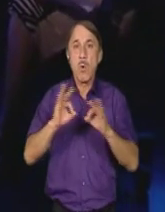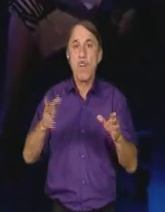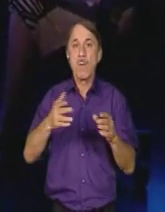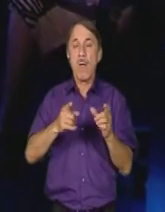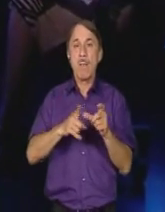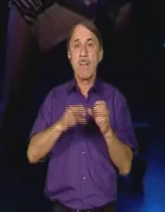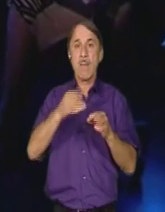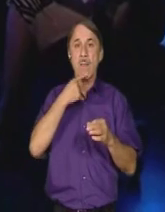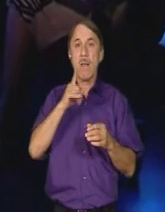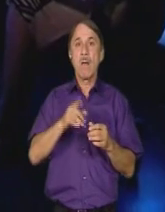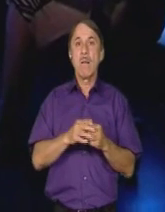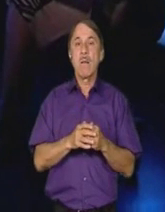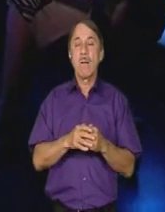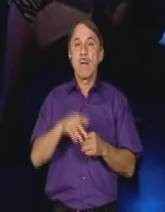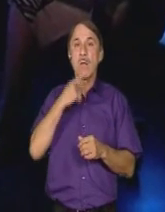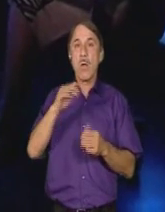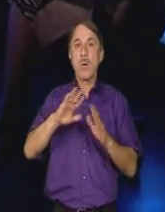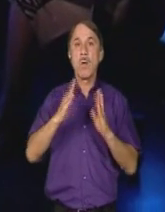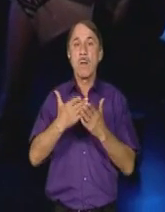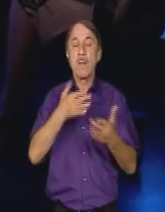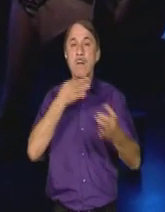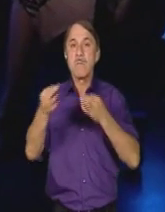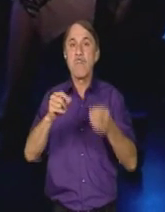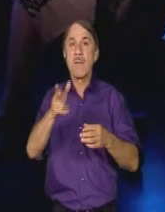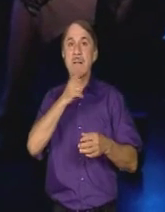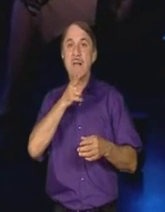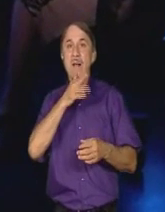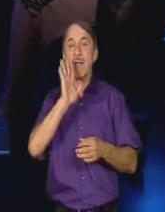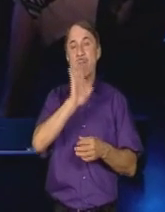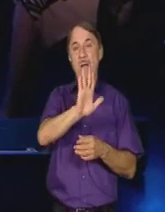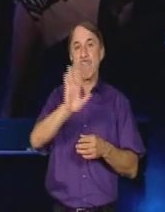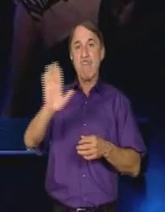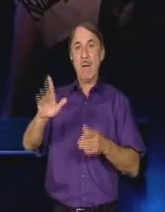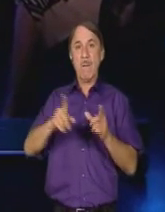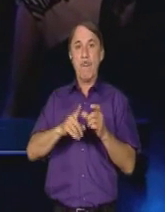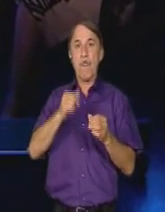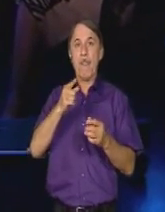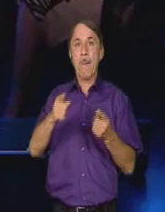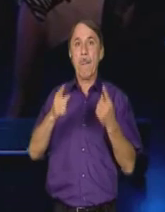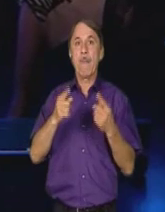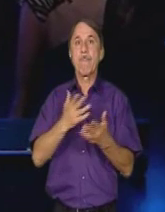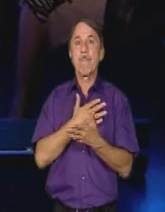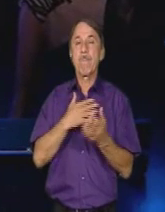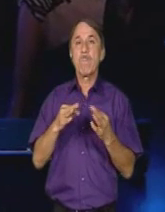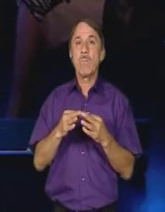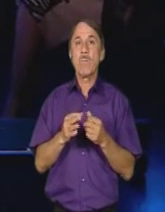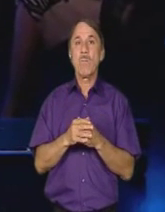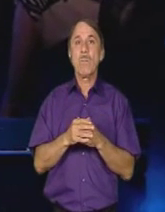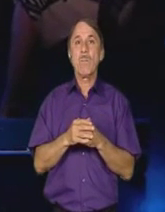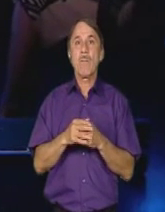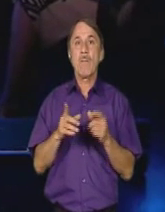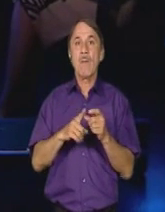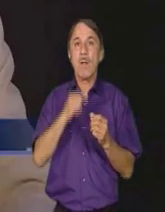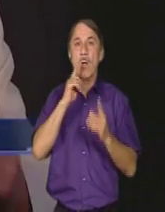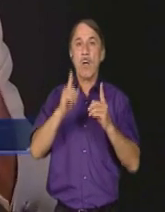Njihov je interes samo da vi ispunite one zahteve koje su njima važni, a to je da